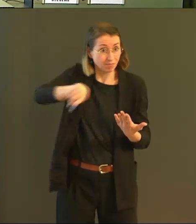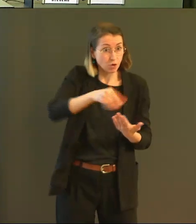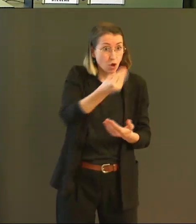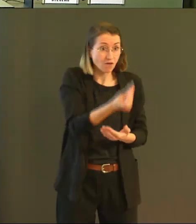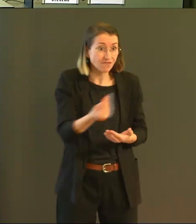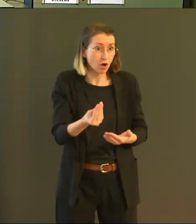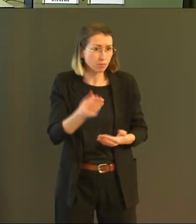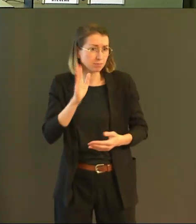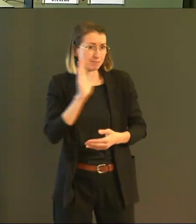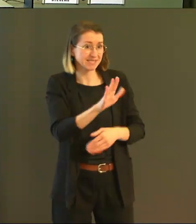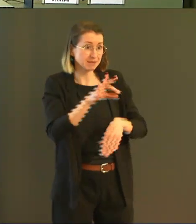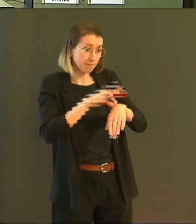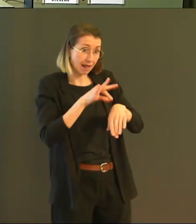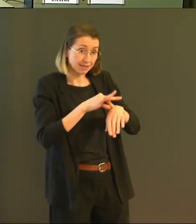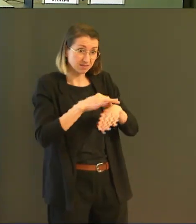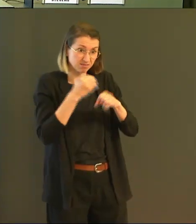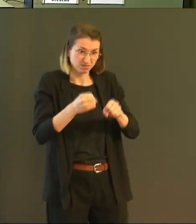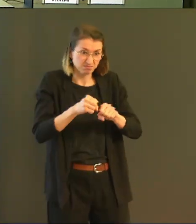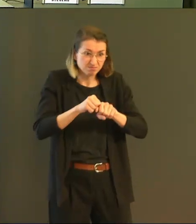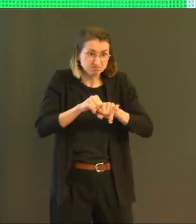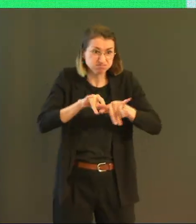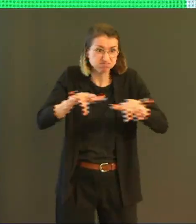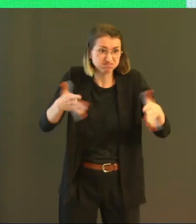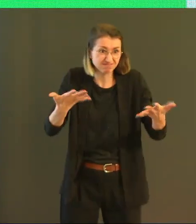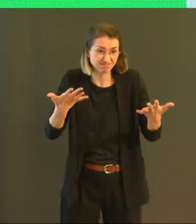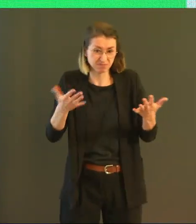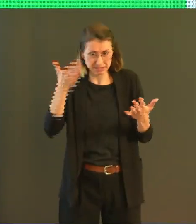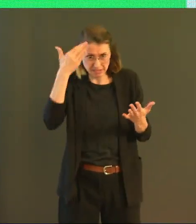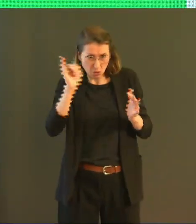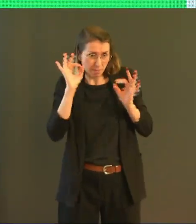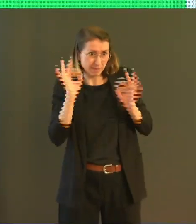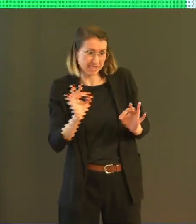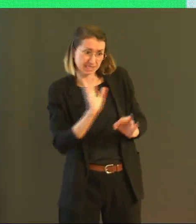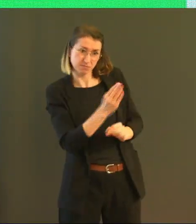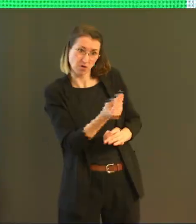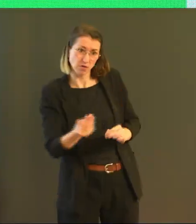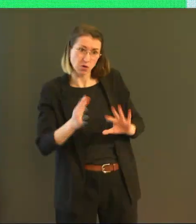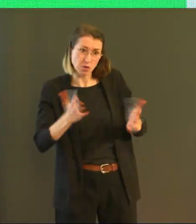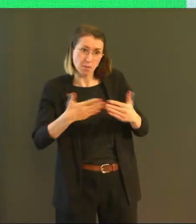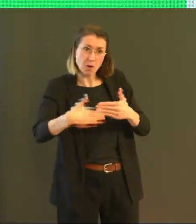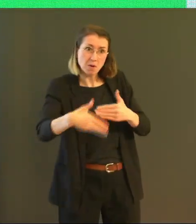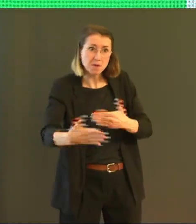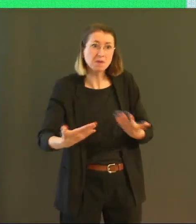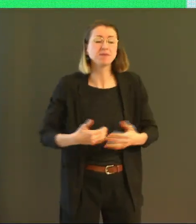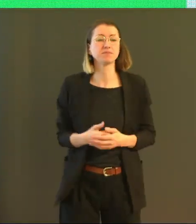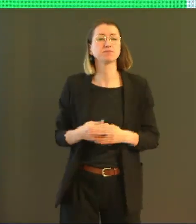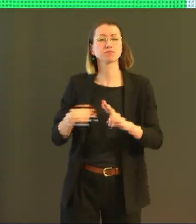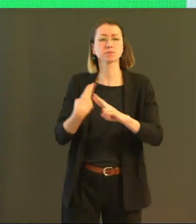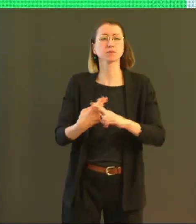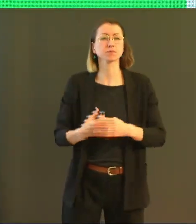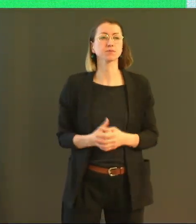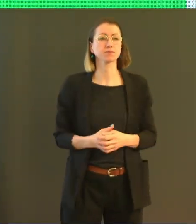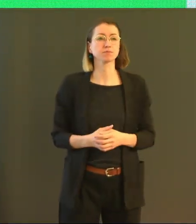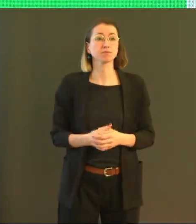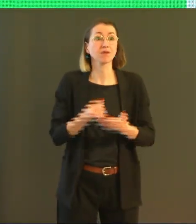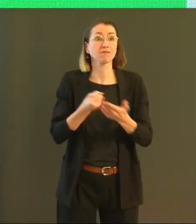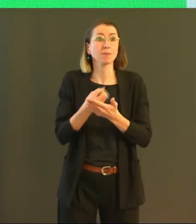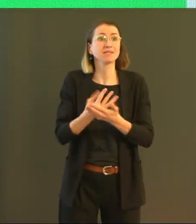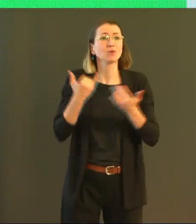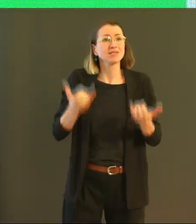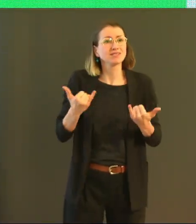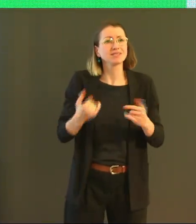virus les données dont nous disposons actuellement y compris dans des pays proches tendent à nous montrer que